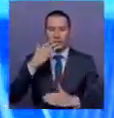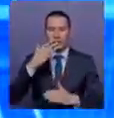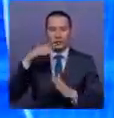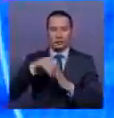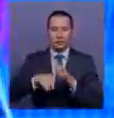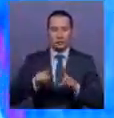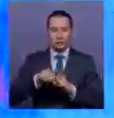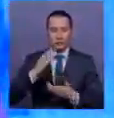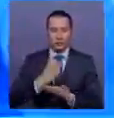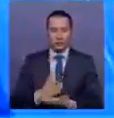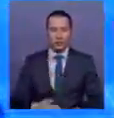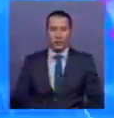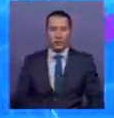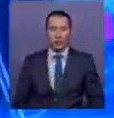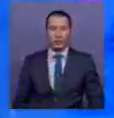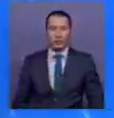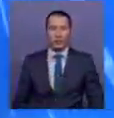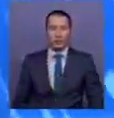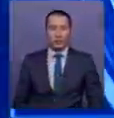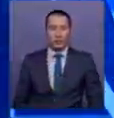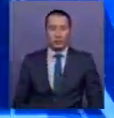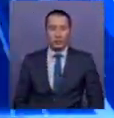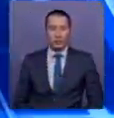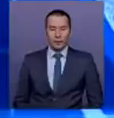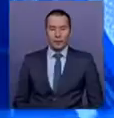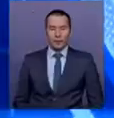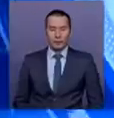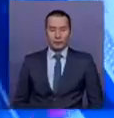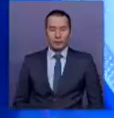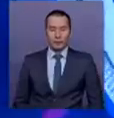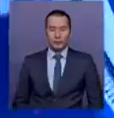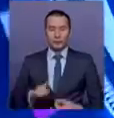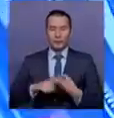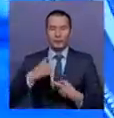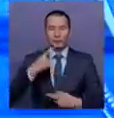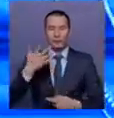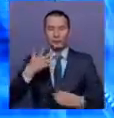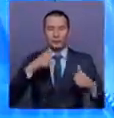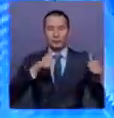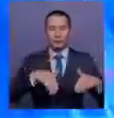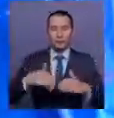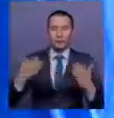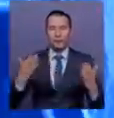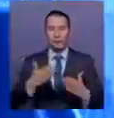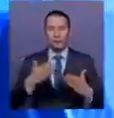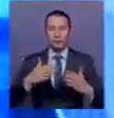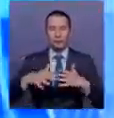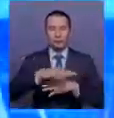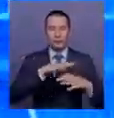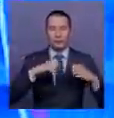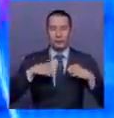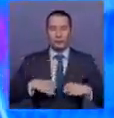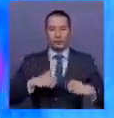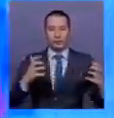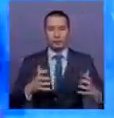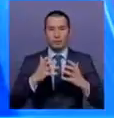еліміздегі президенттік басқарудың маңызы, бүгінге дейін жеткізілген саяси шешімдер мен ел ішіндегі тұрақтылықты сақтаудың рөліне тоқталды.